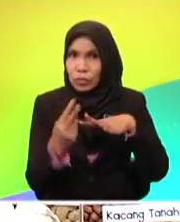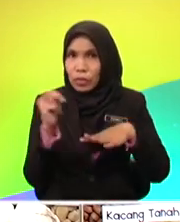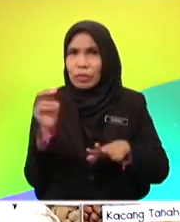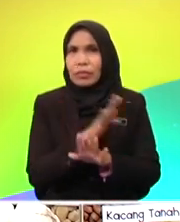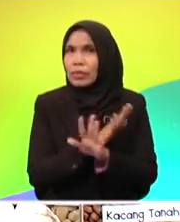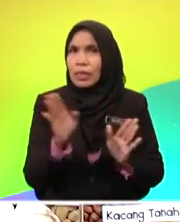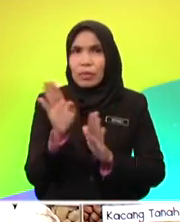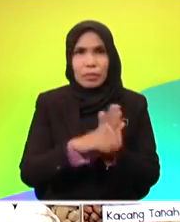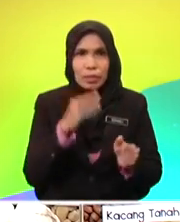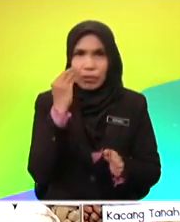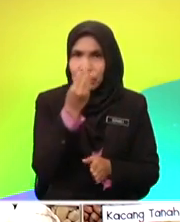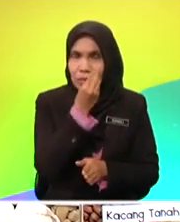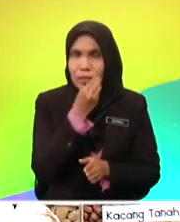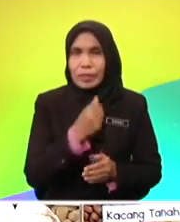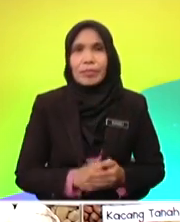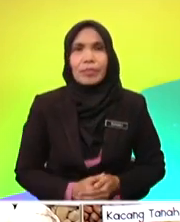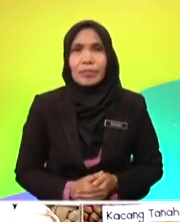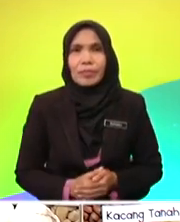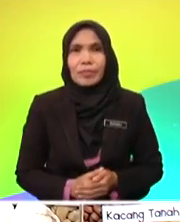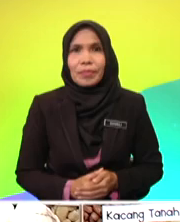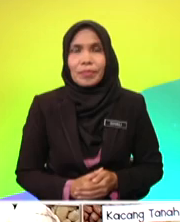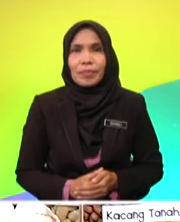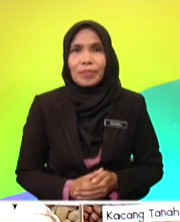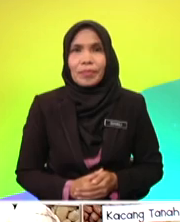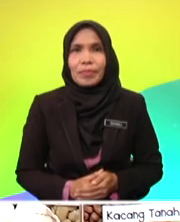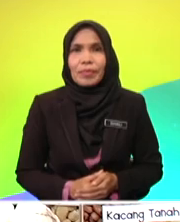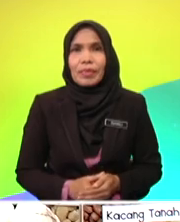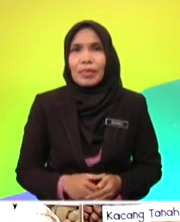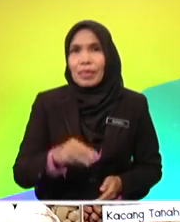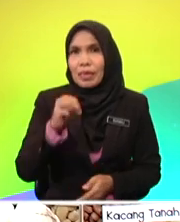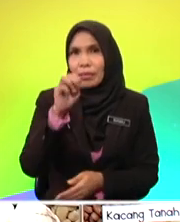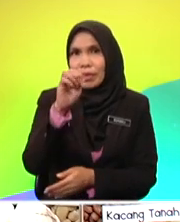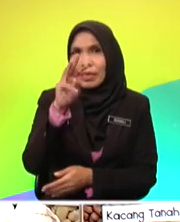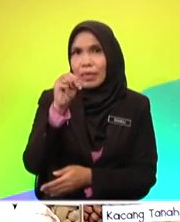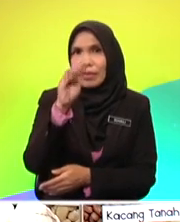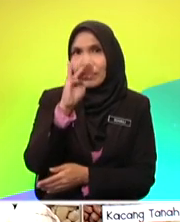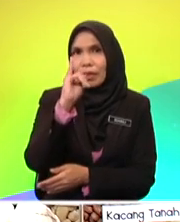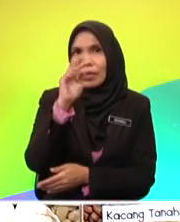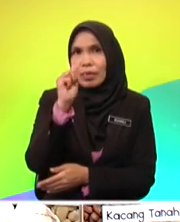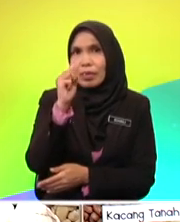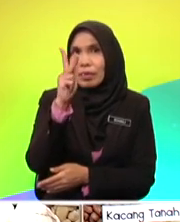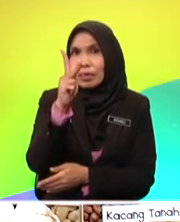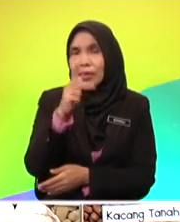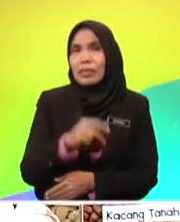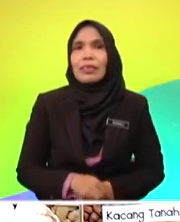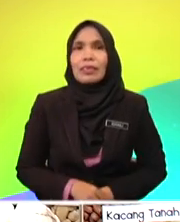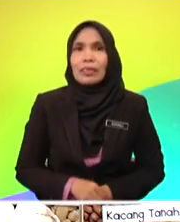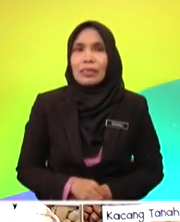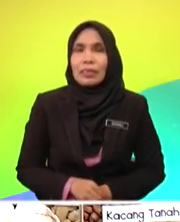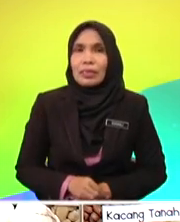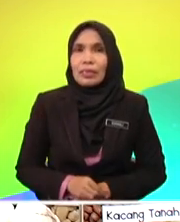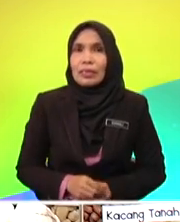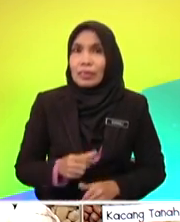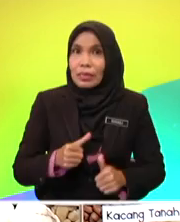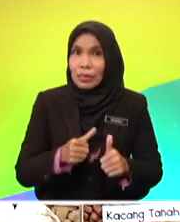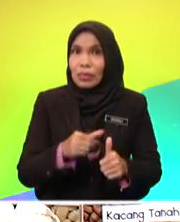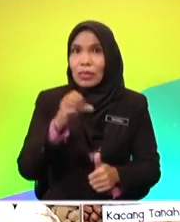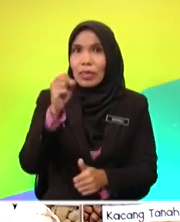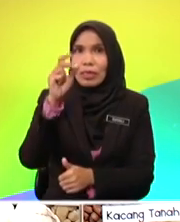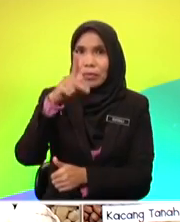dia membiak menggunakan spora, melalui spora, penyebaran spora. Jadi memang tak ada bunga. Baik. Dan tumbuhan tak berbunga